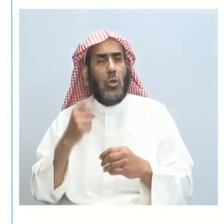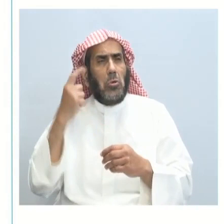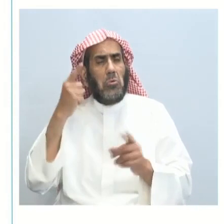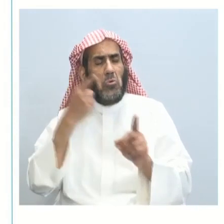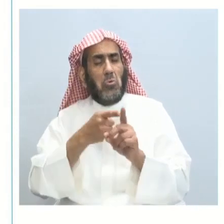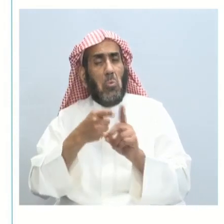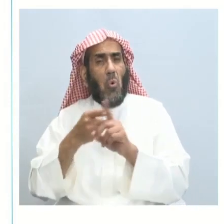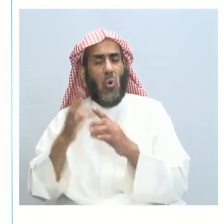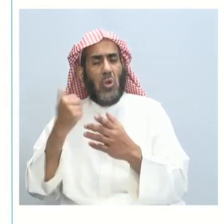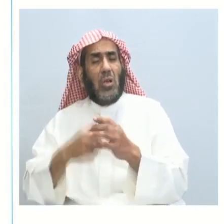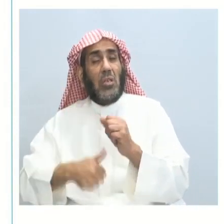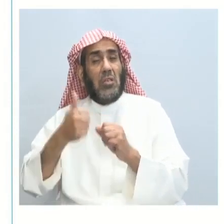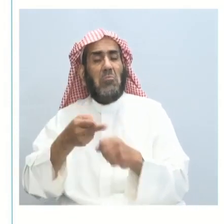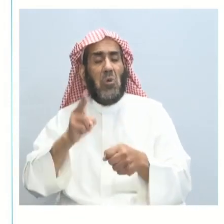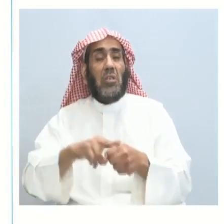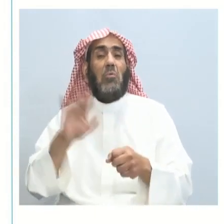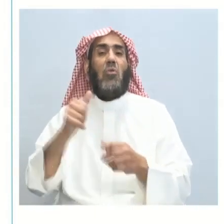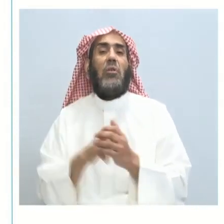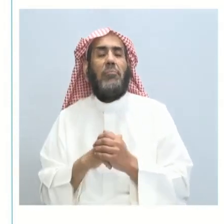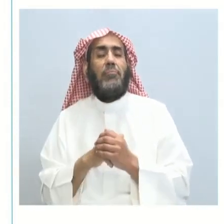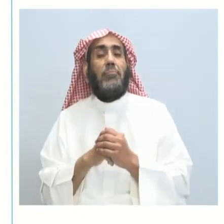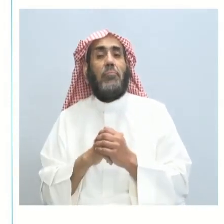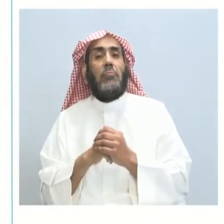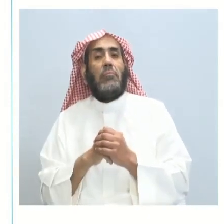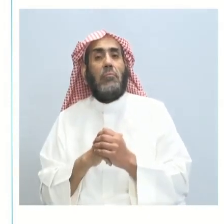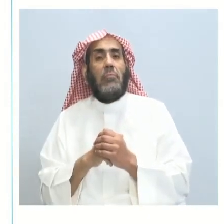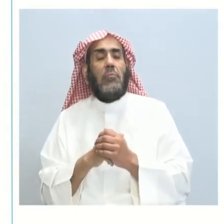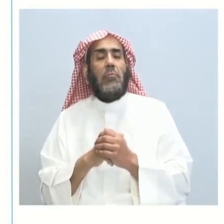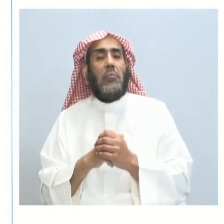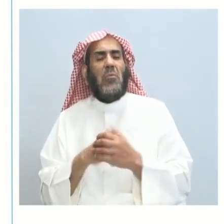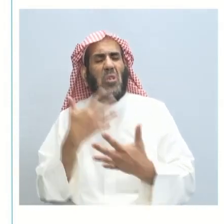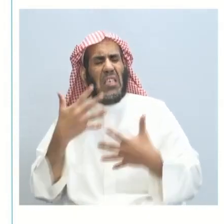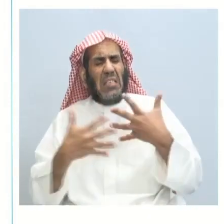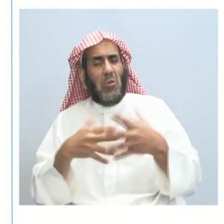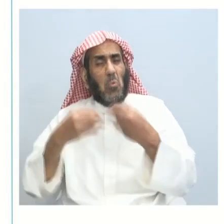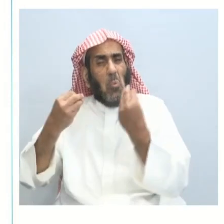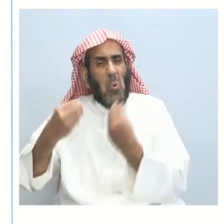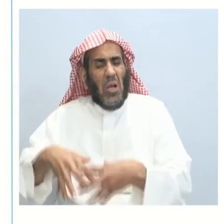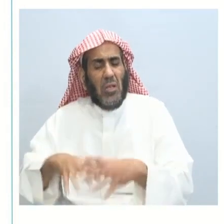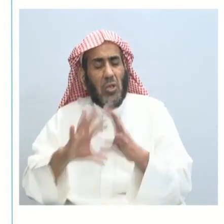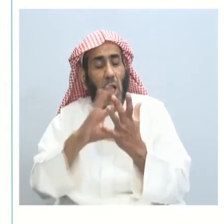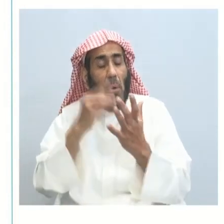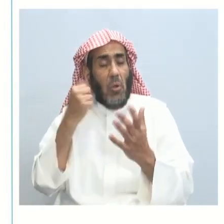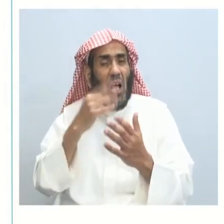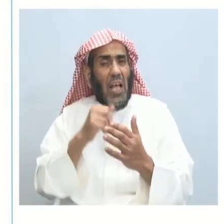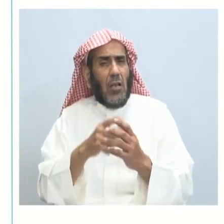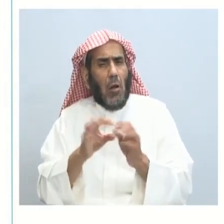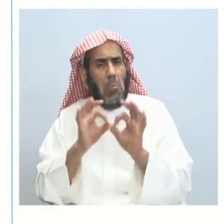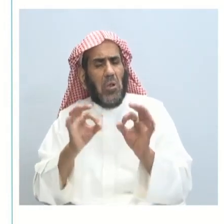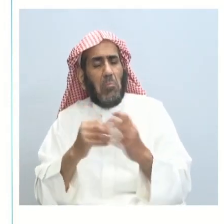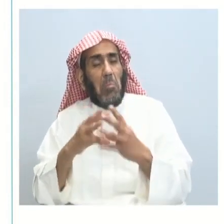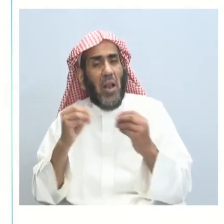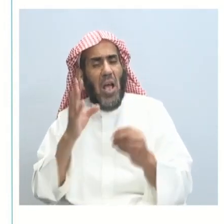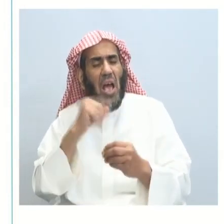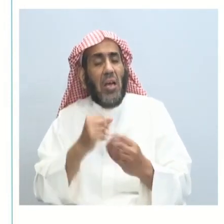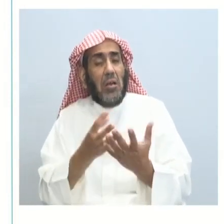التي قد لا نستطيع اعادتها مره اخرى الارتباك والهدر جمع المعلومات غير المتقن يعني